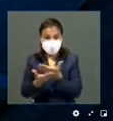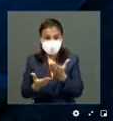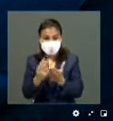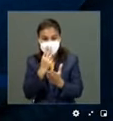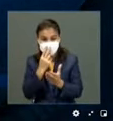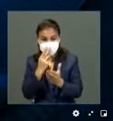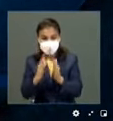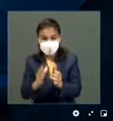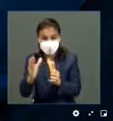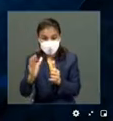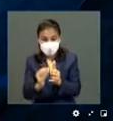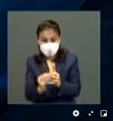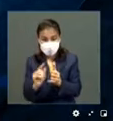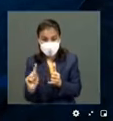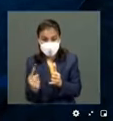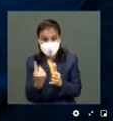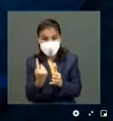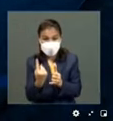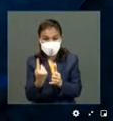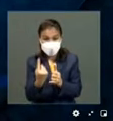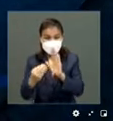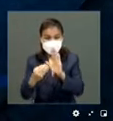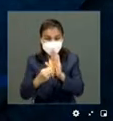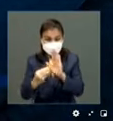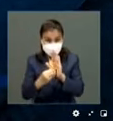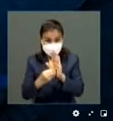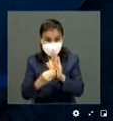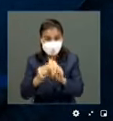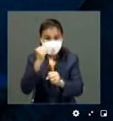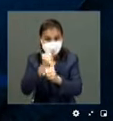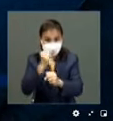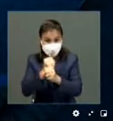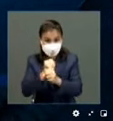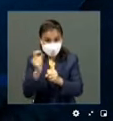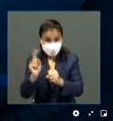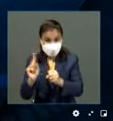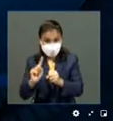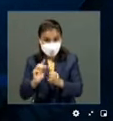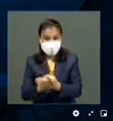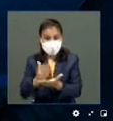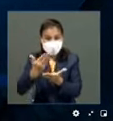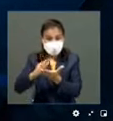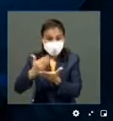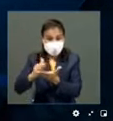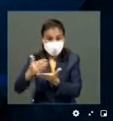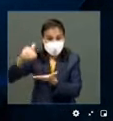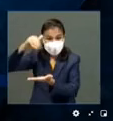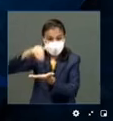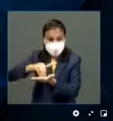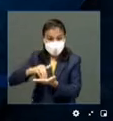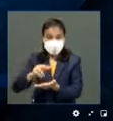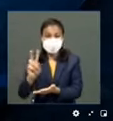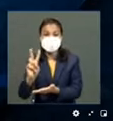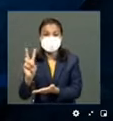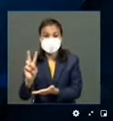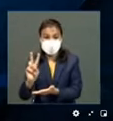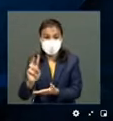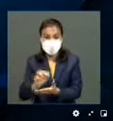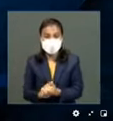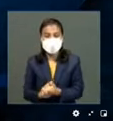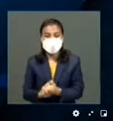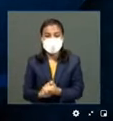เชื้อรายใหม่นี่นะคะกทม.ก็จะมีการทำงานแยกส่วนหลักๆเป็นสองส่วนด้วยกันค่ะอันแรก